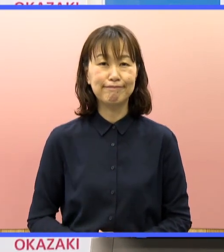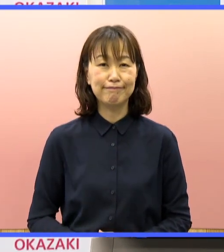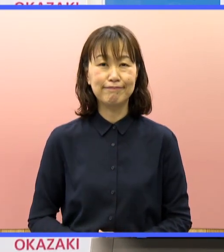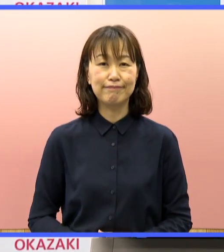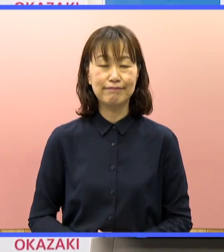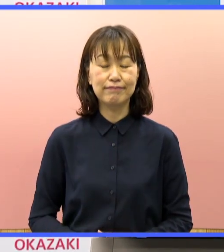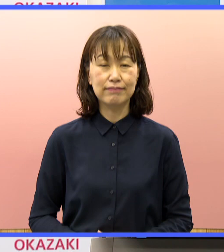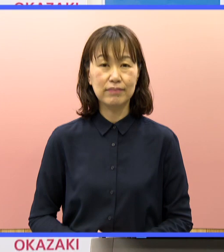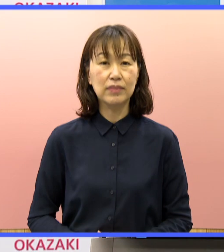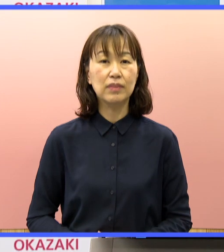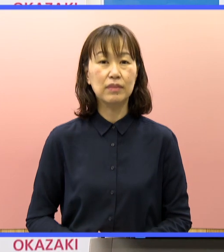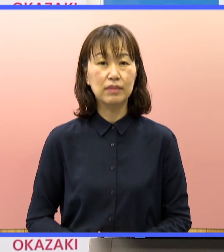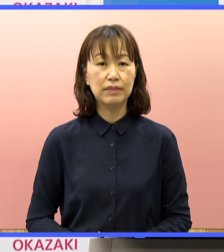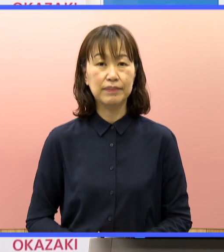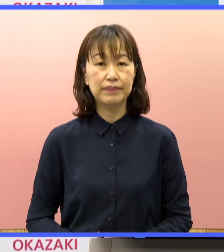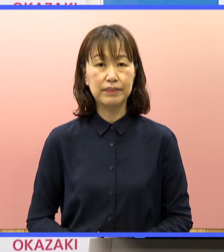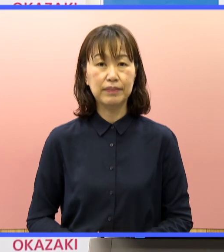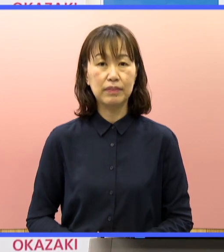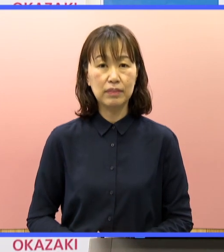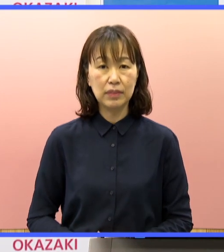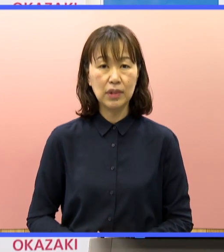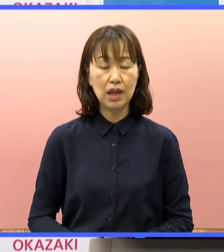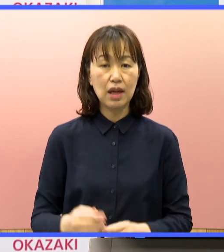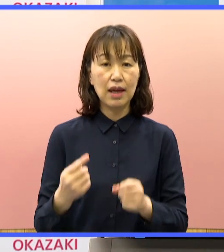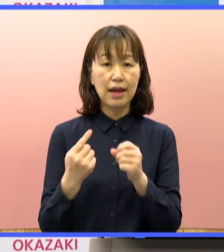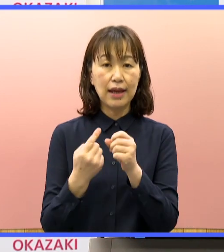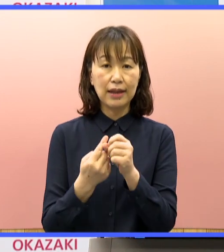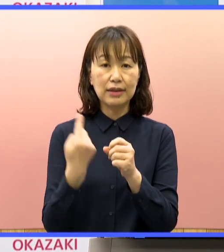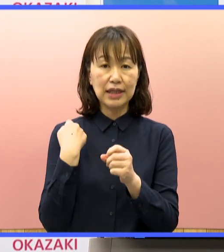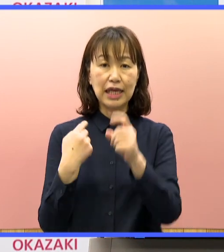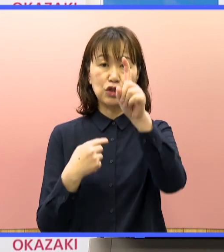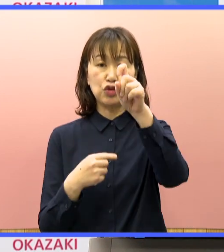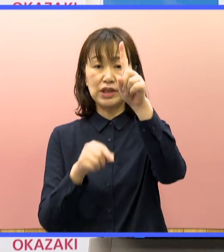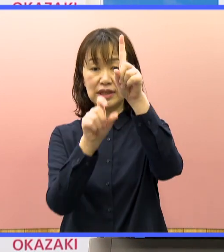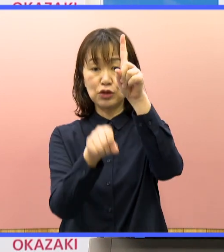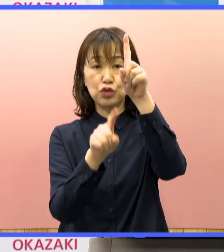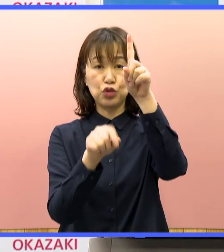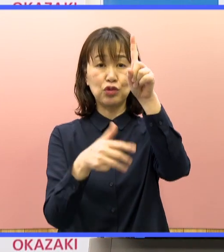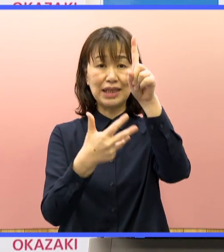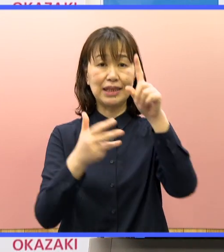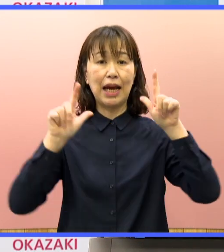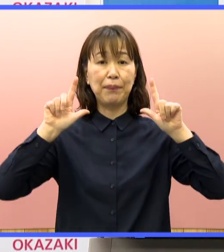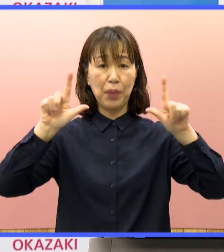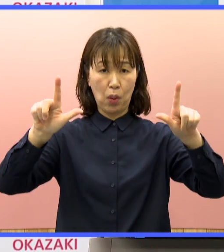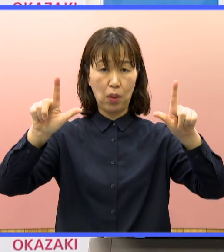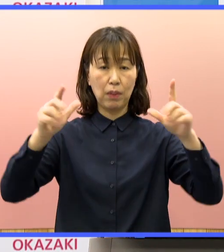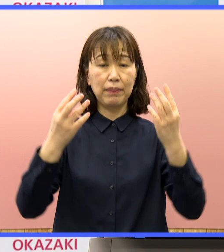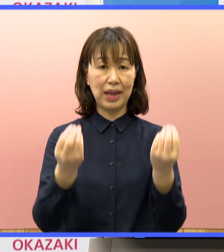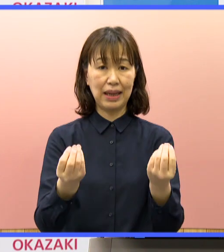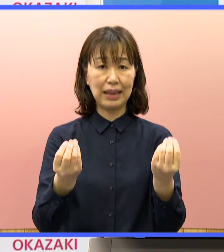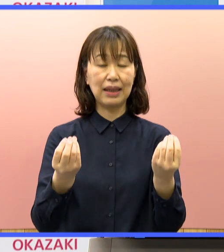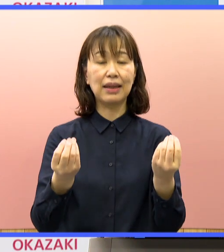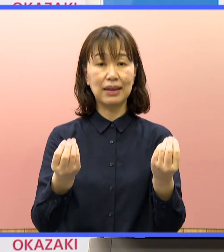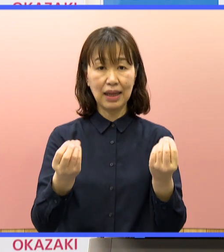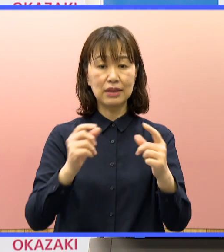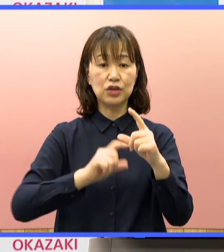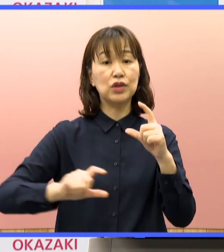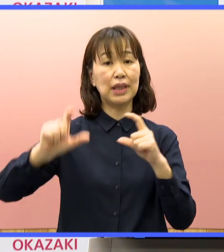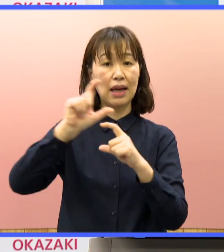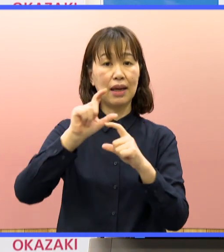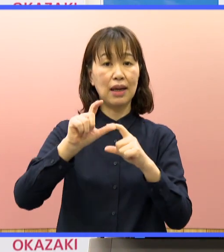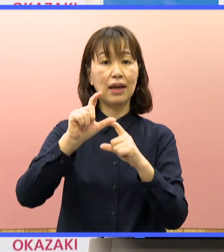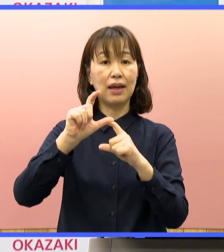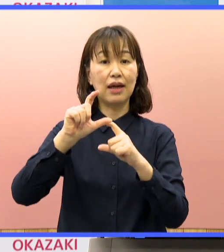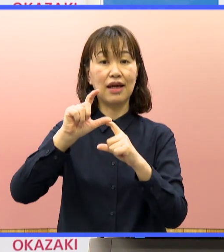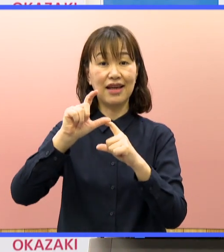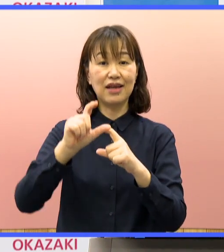です、はい、令和5年度の組織改正につきましては昨年11月18日に公表させていただいたところでございますが、追加の組